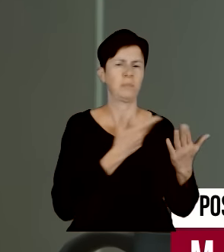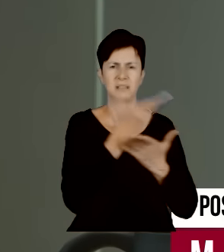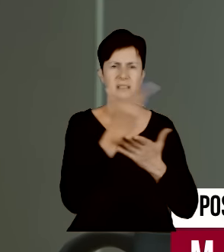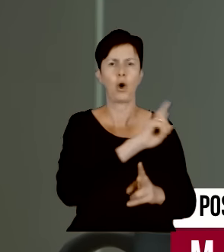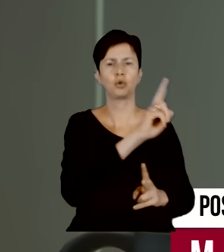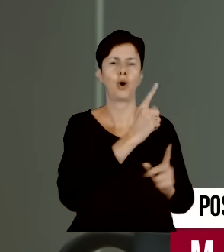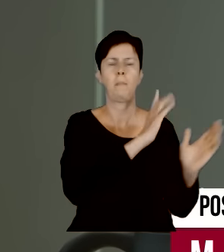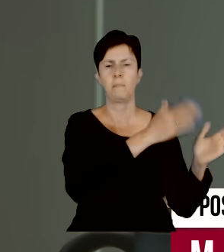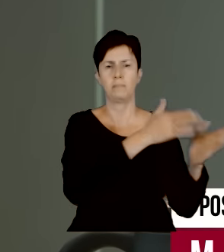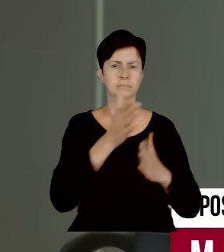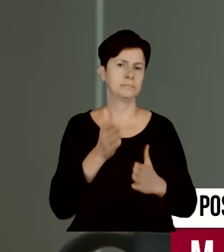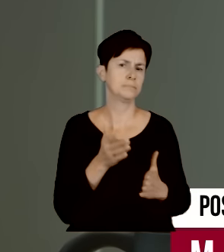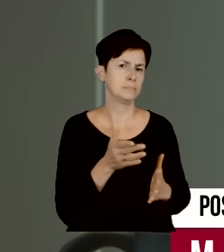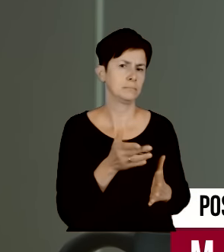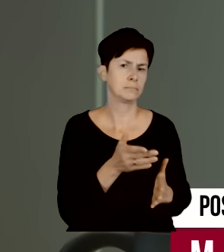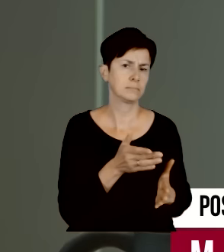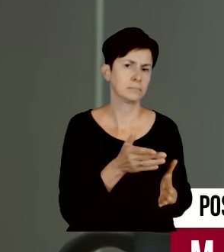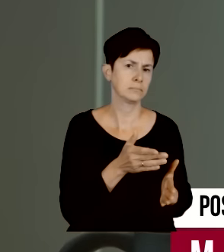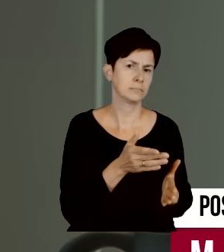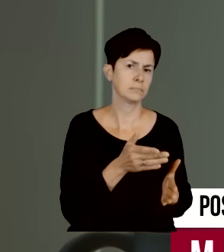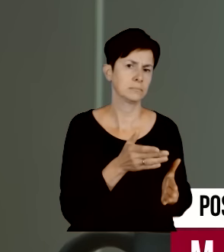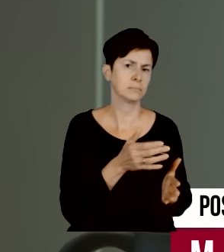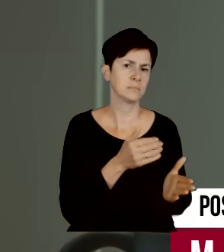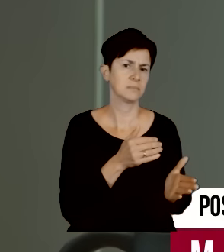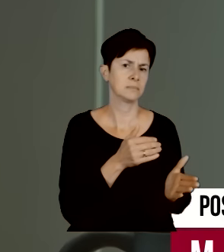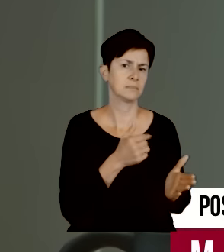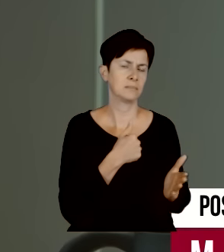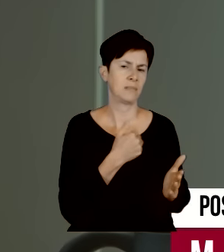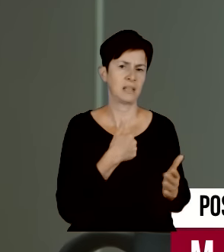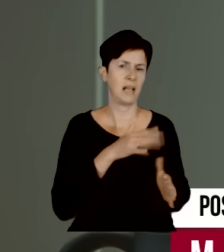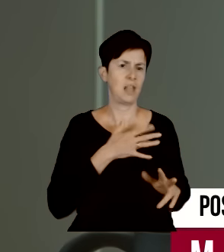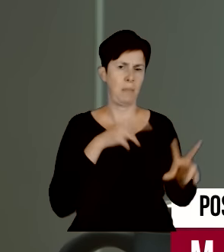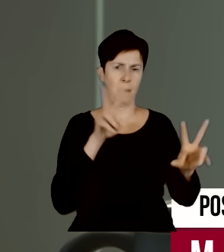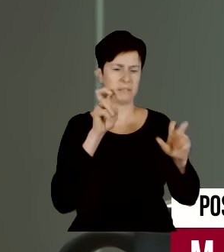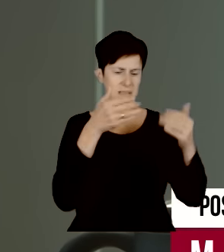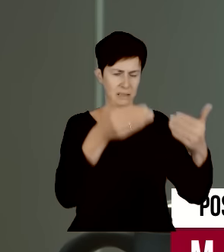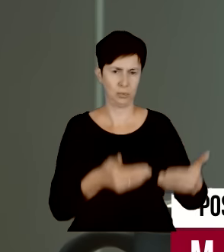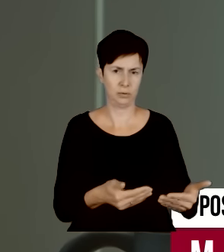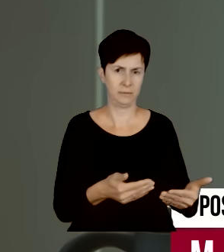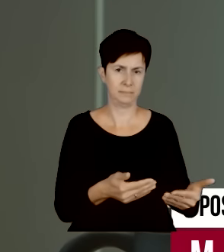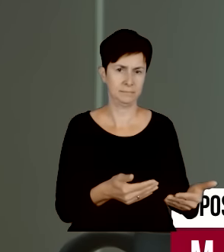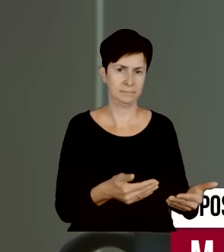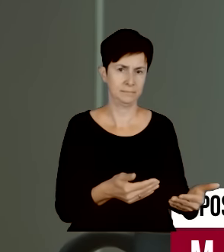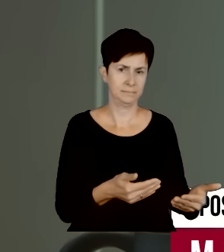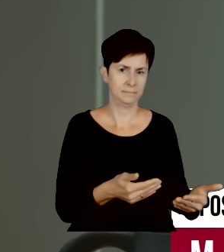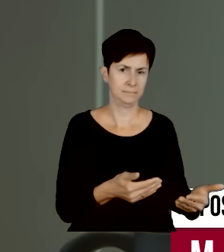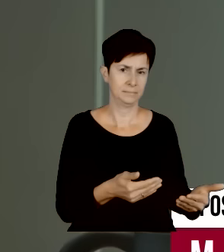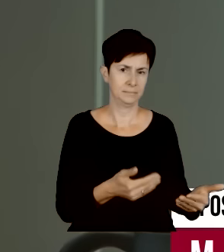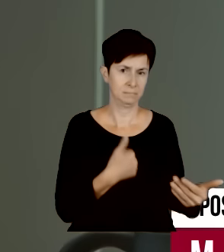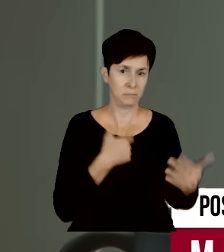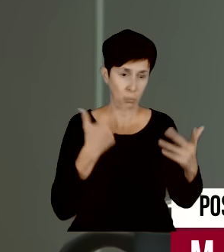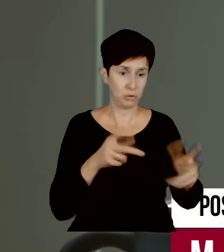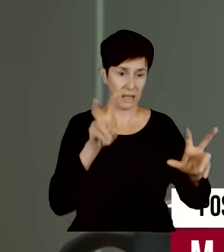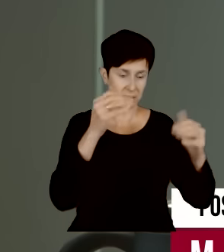kogoś innego nie mam tych cytatów przed sobą musiałbym mieć te cytaty przed sobą mogę się być